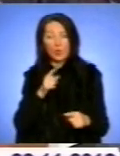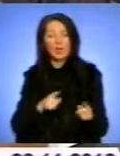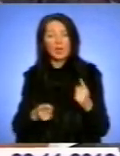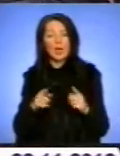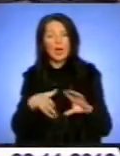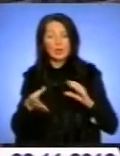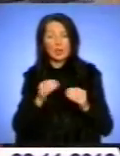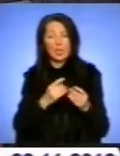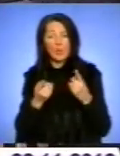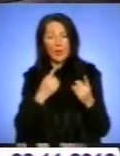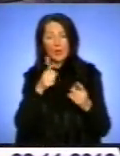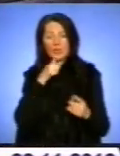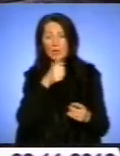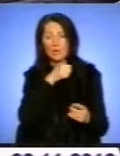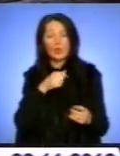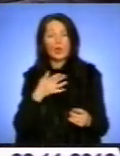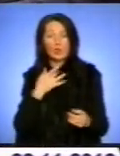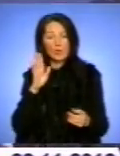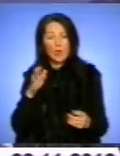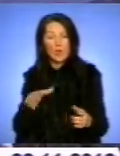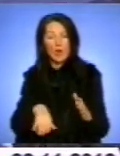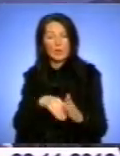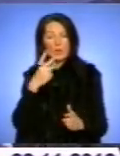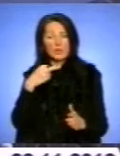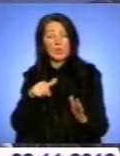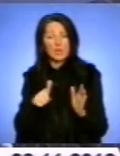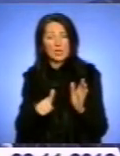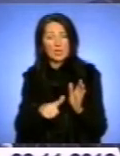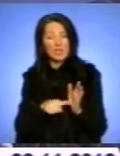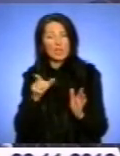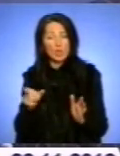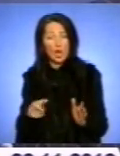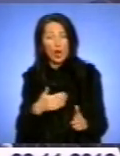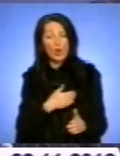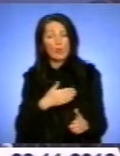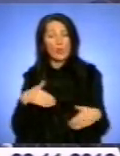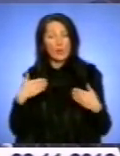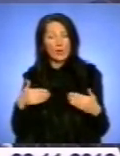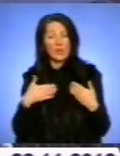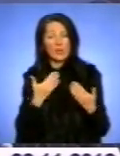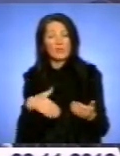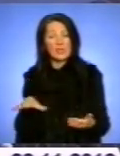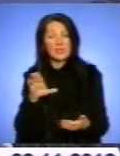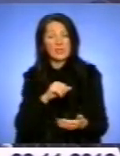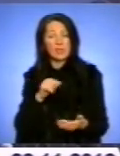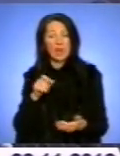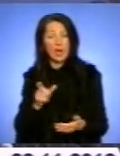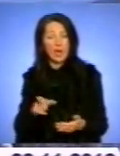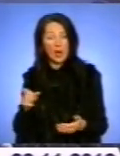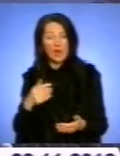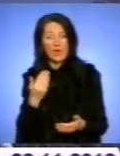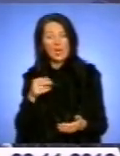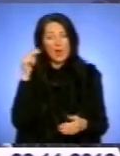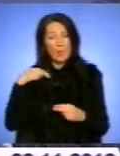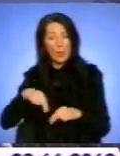таємного голосування обрали 26 лауреатів. Особливо хотів би привітати всіх лауреатів, тому що ваша праця, ваші дослідження,